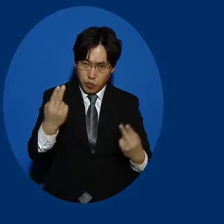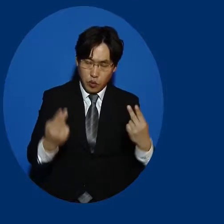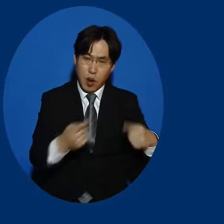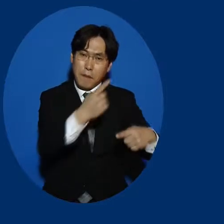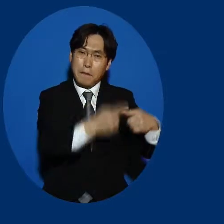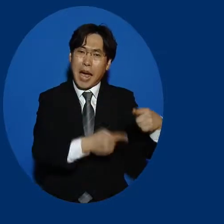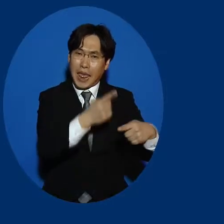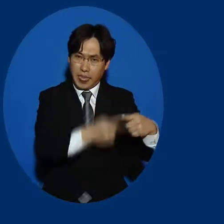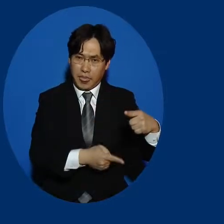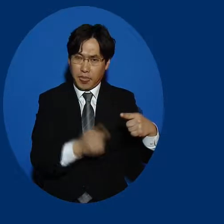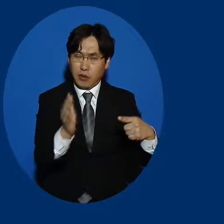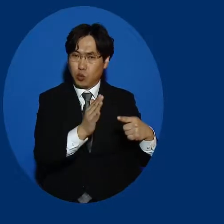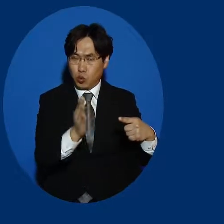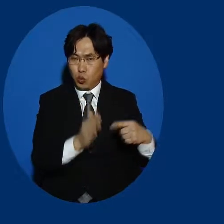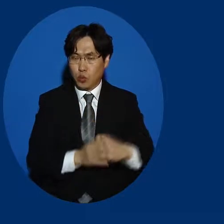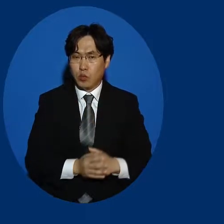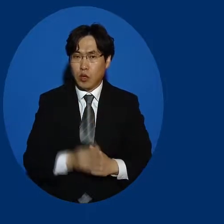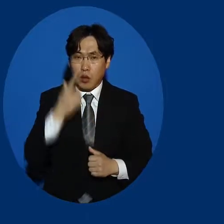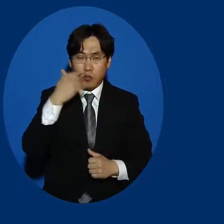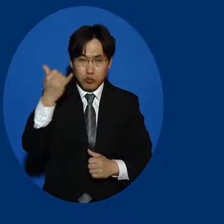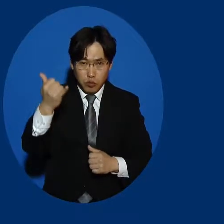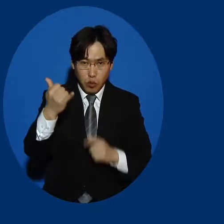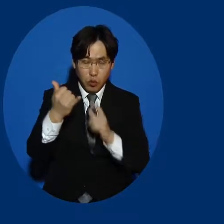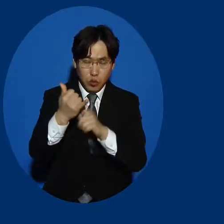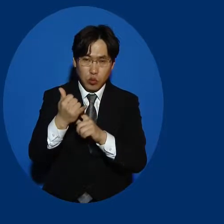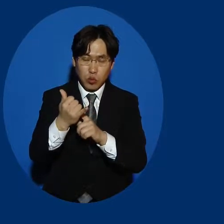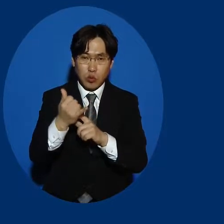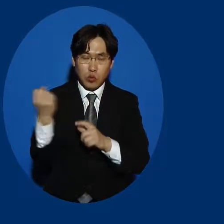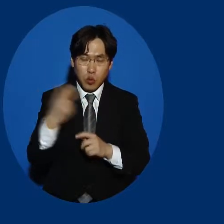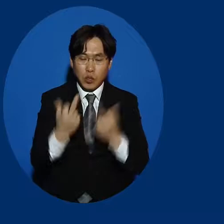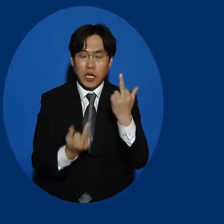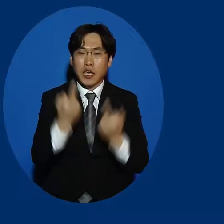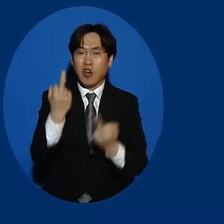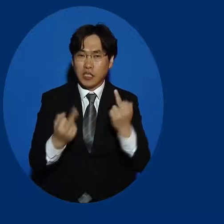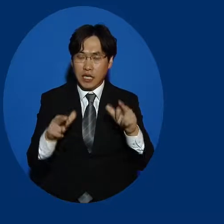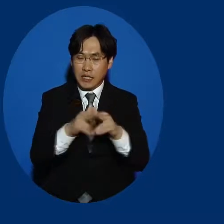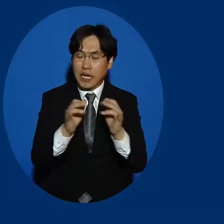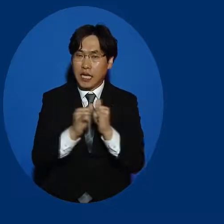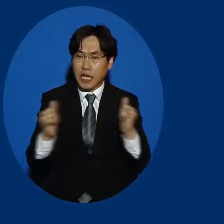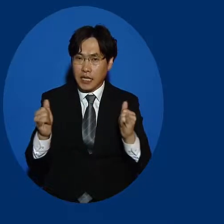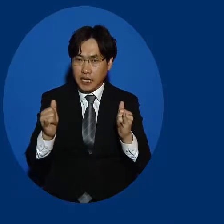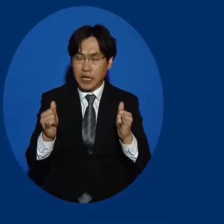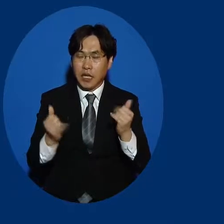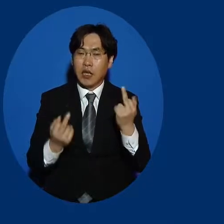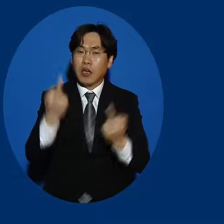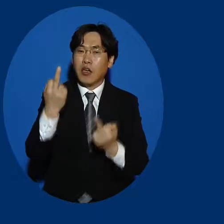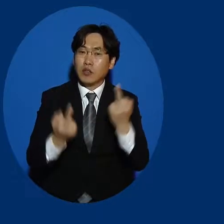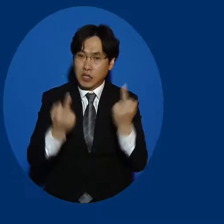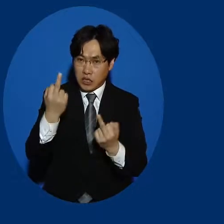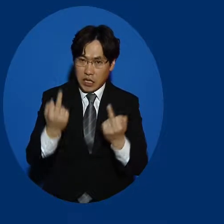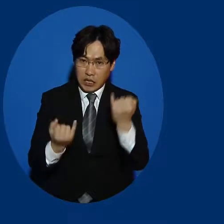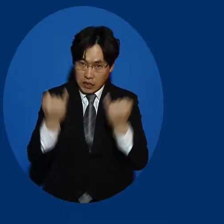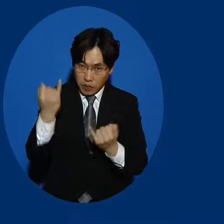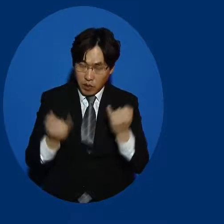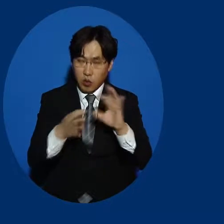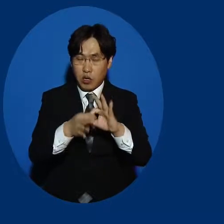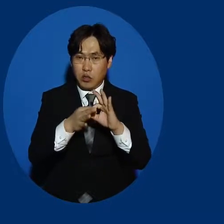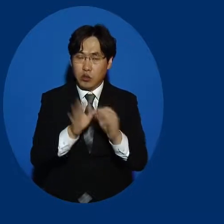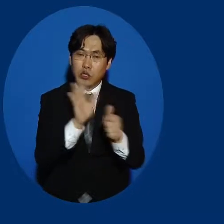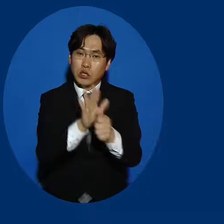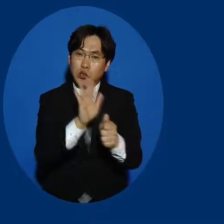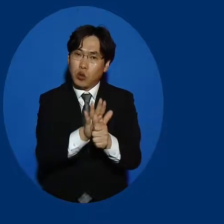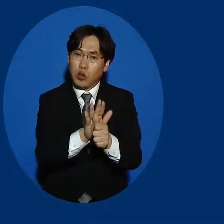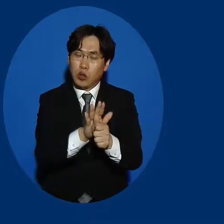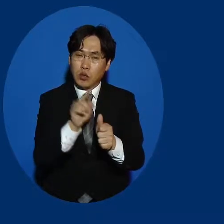부모님뿐만 아니라 장애인을 형제 자매로 둔 비장애 형제 자매들에 대한 지원